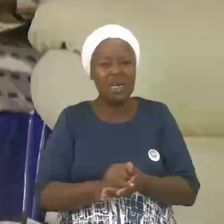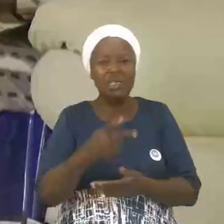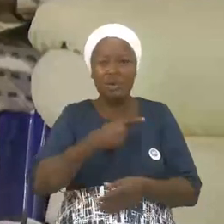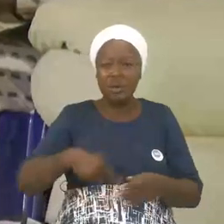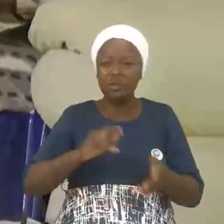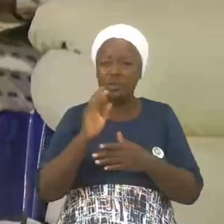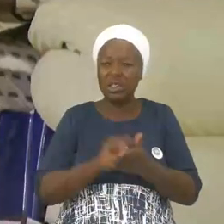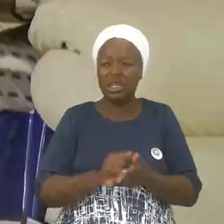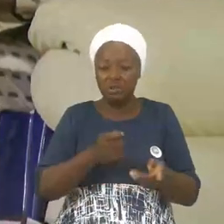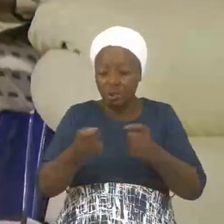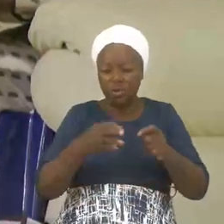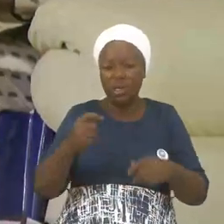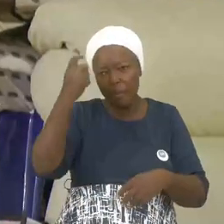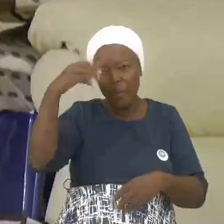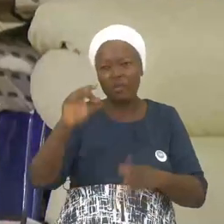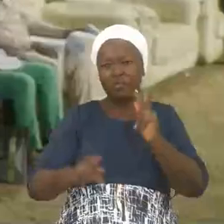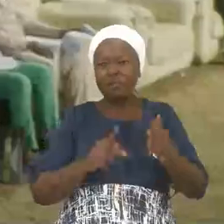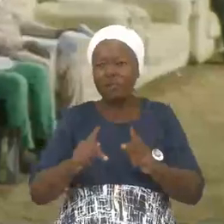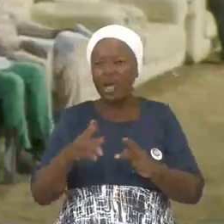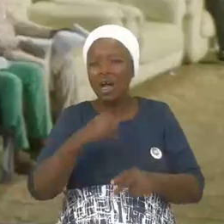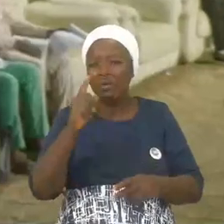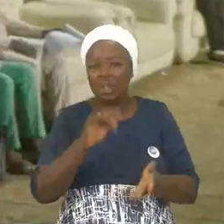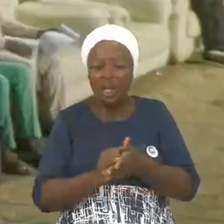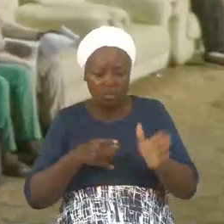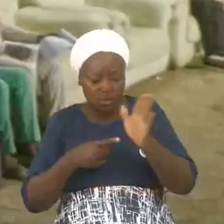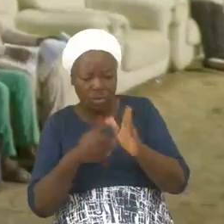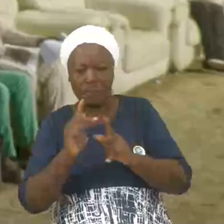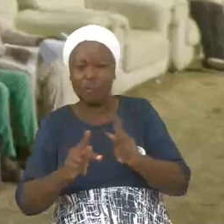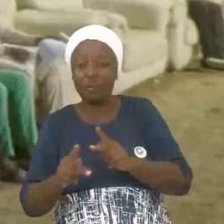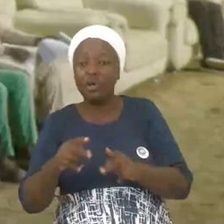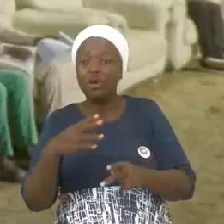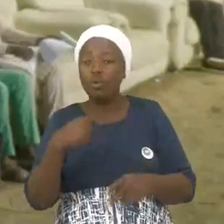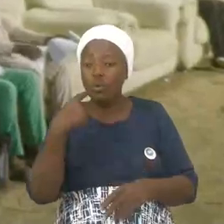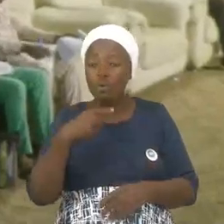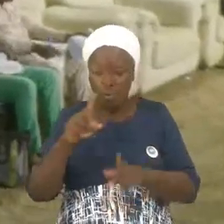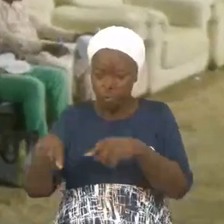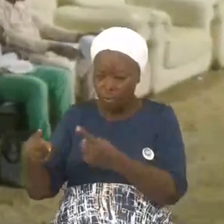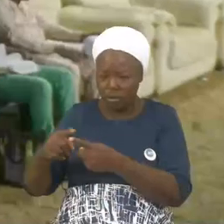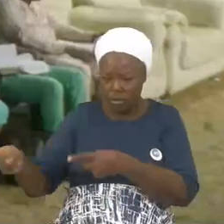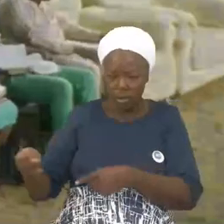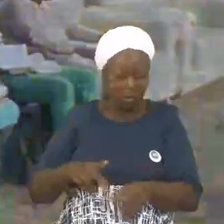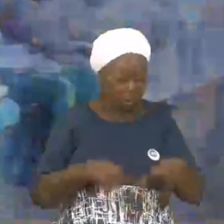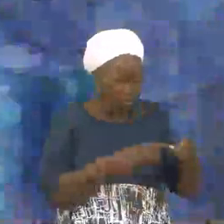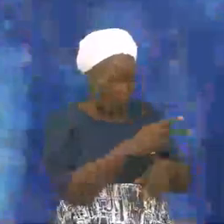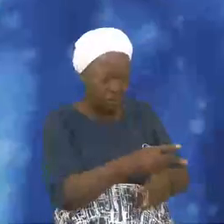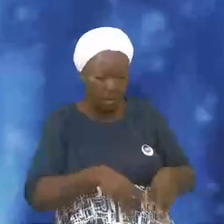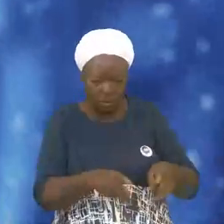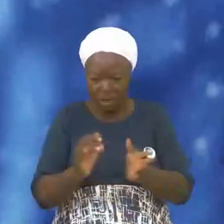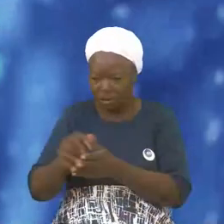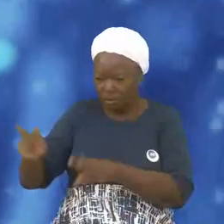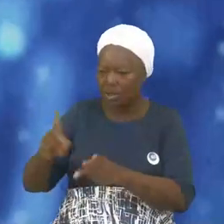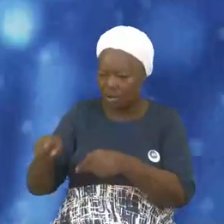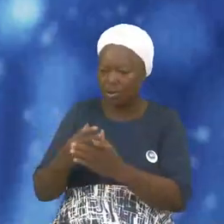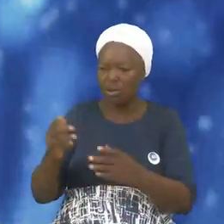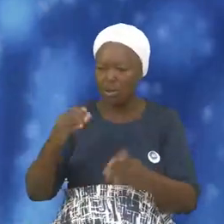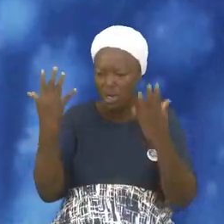monde, c'est Lucifer, ce prince, celui qui contrôle la pensée des gens et qui montre aux gens,